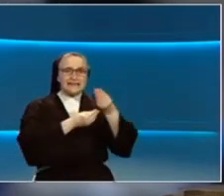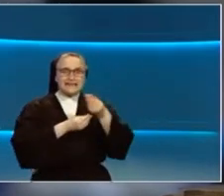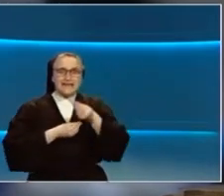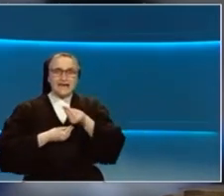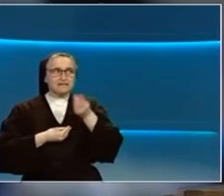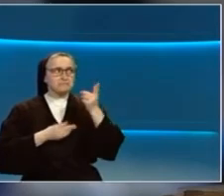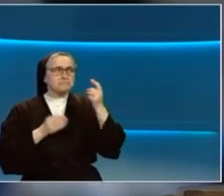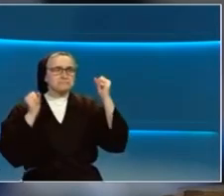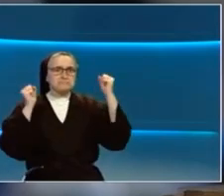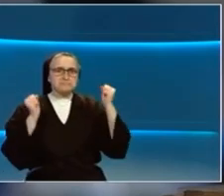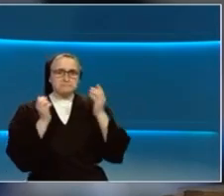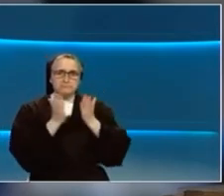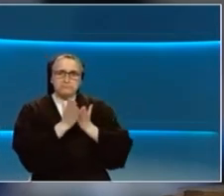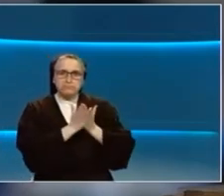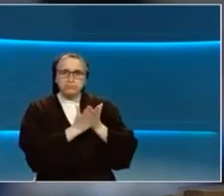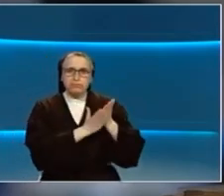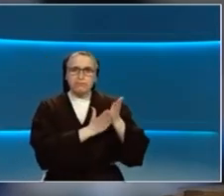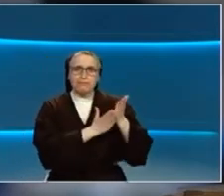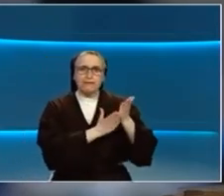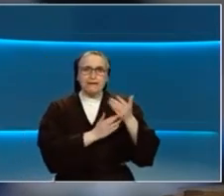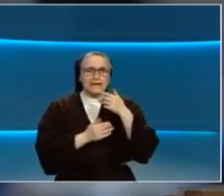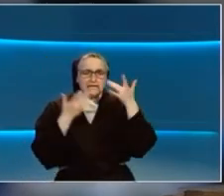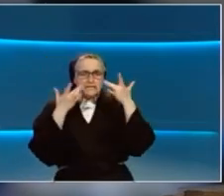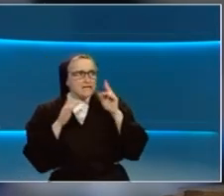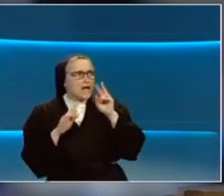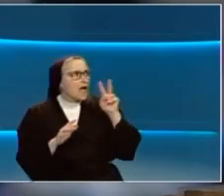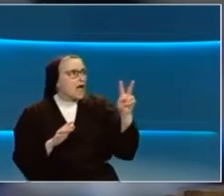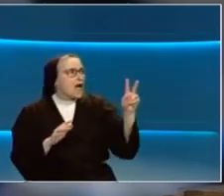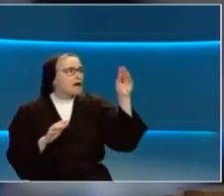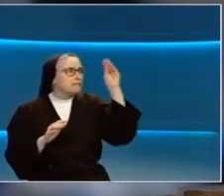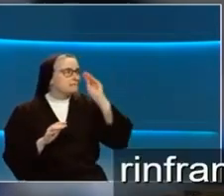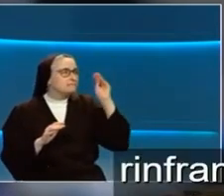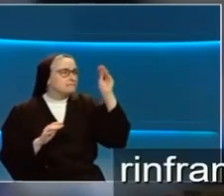Testimonium Domini fidele,